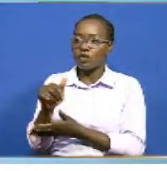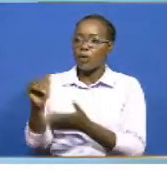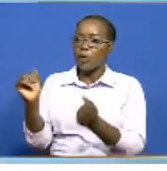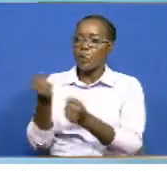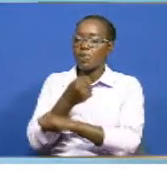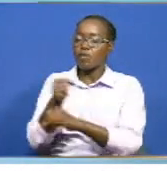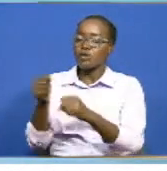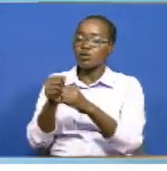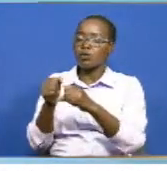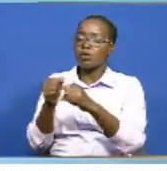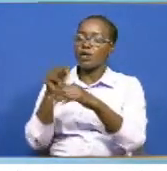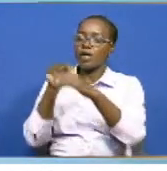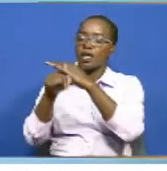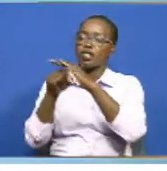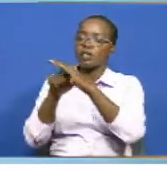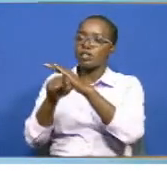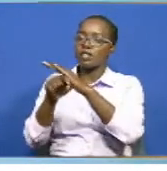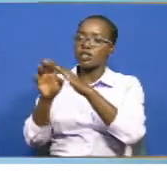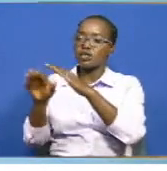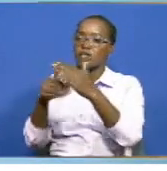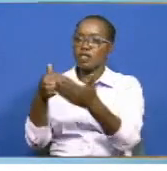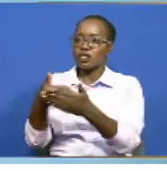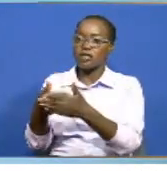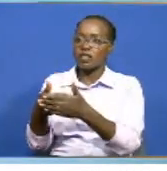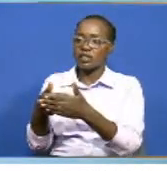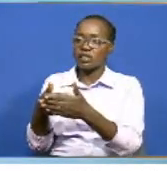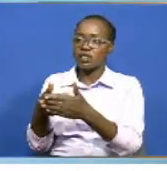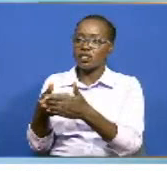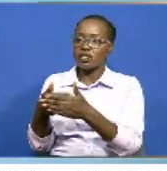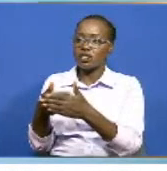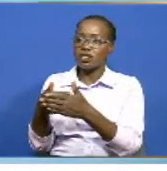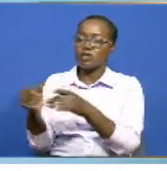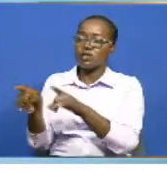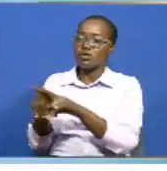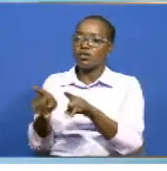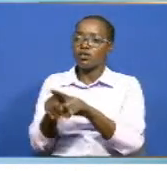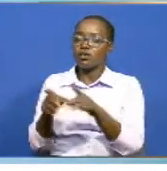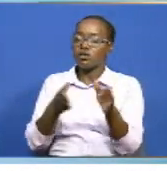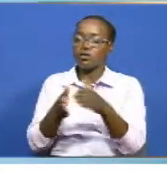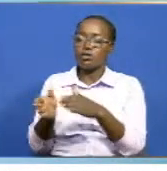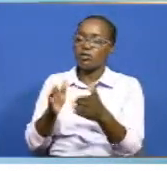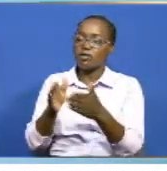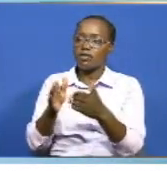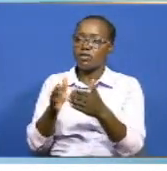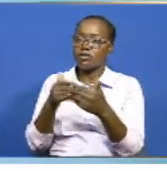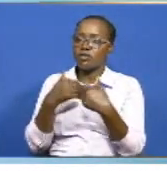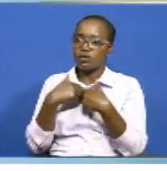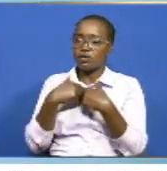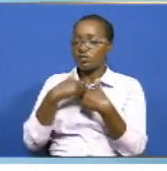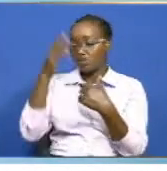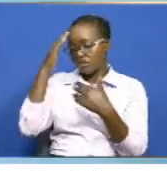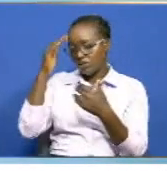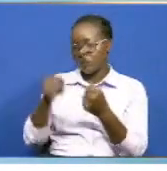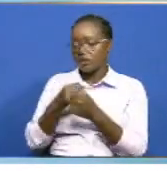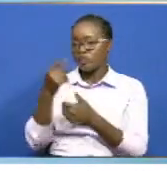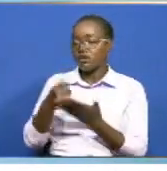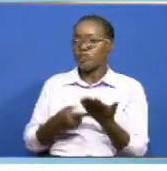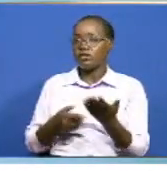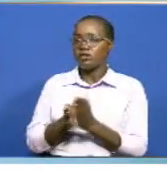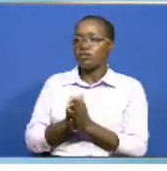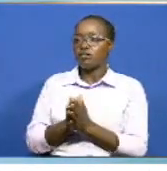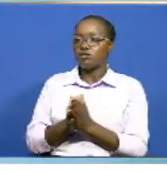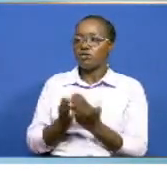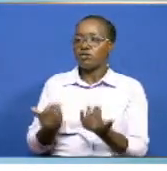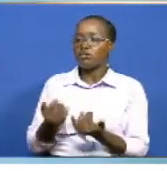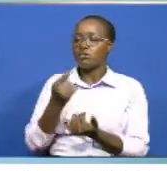wa kufikia hii teknolojia huko mashinani, pia wao wapate chance ya kujua ni nini inaendelea. Sababu ukiangalia sasa hii ni kushua